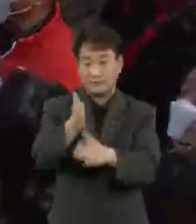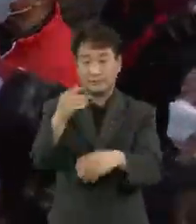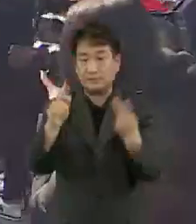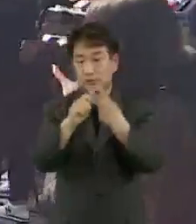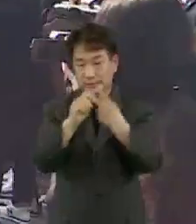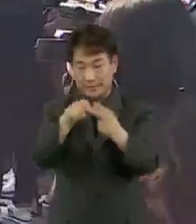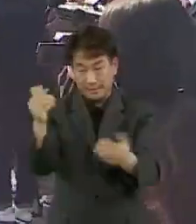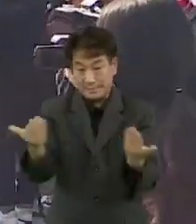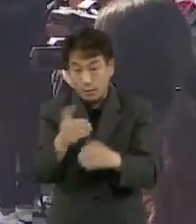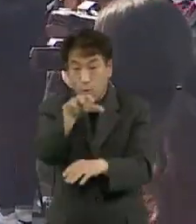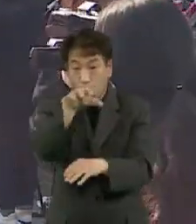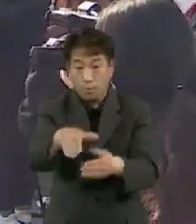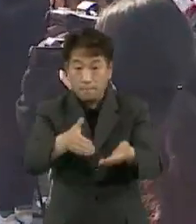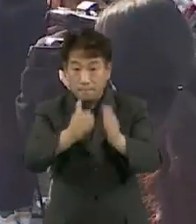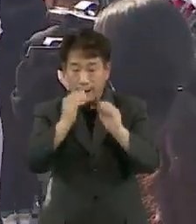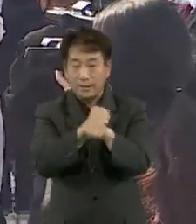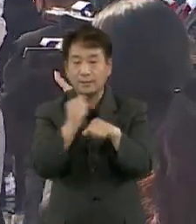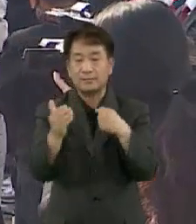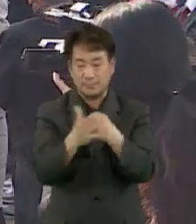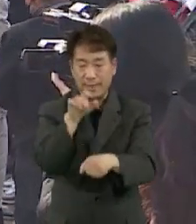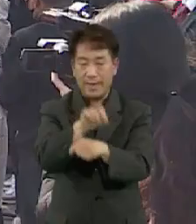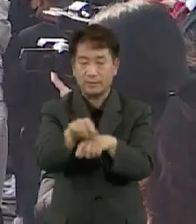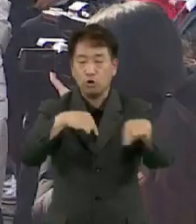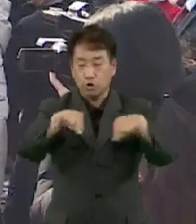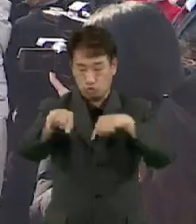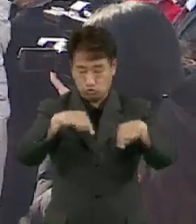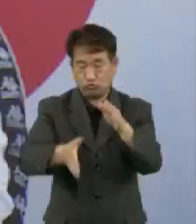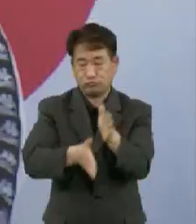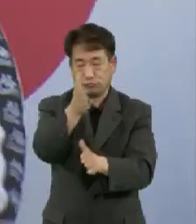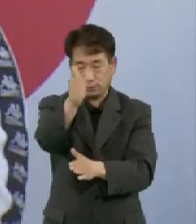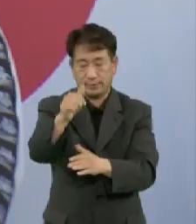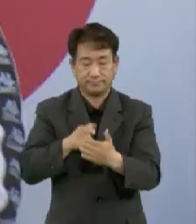제2집무실 설치를 약속해 행정수도 완성이 차질 없이 추진될 예상입니다.